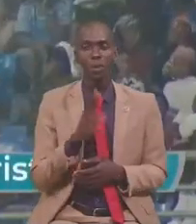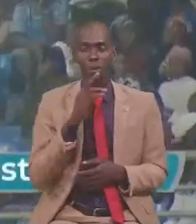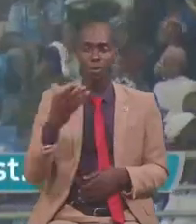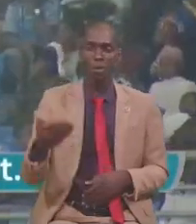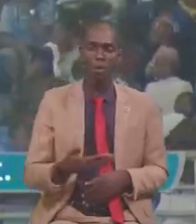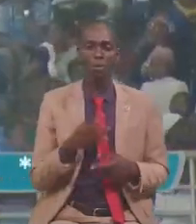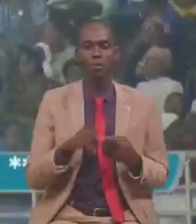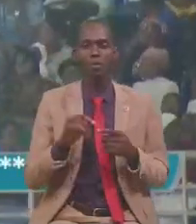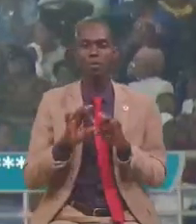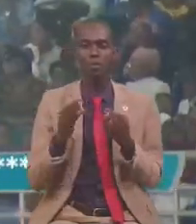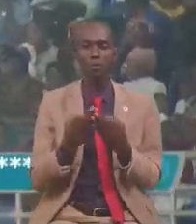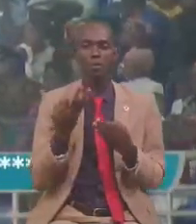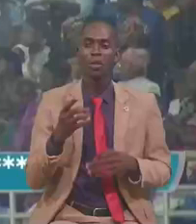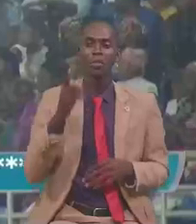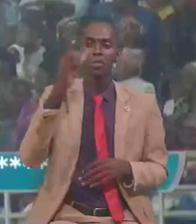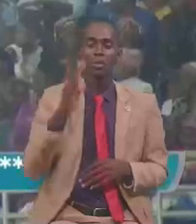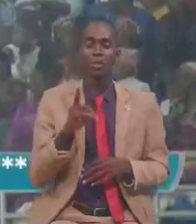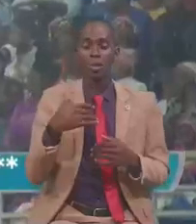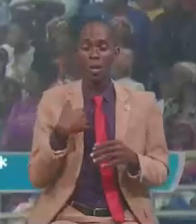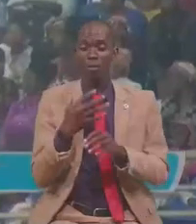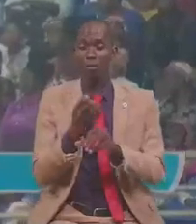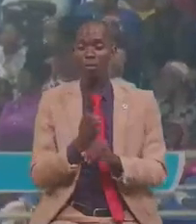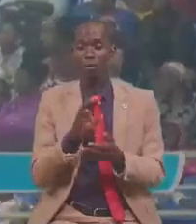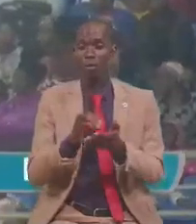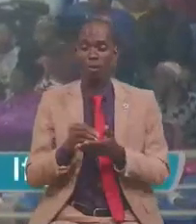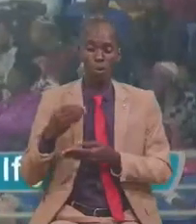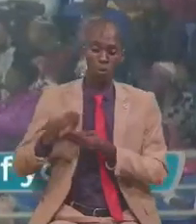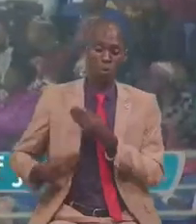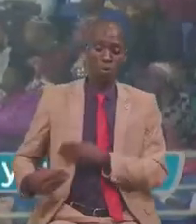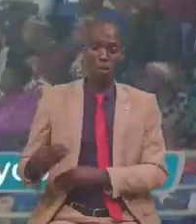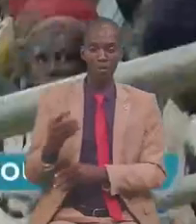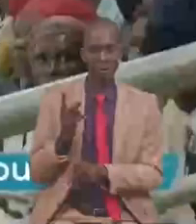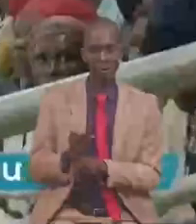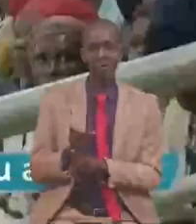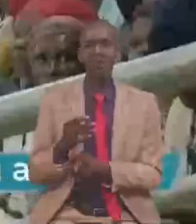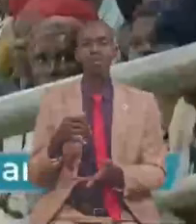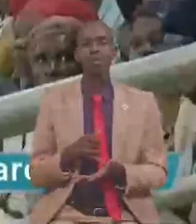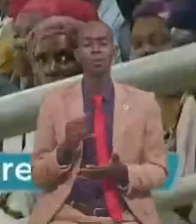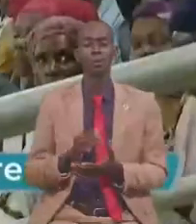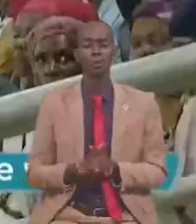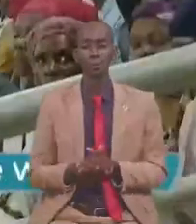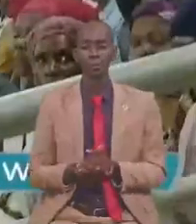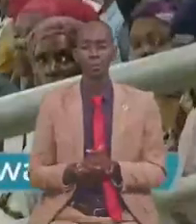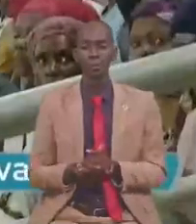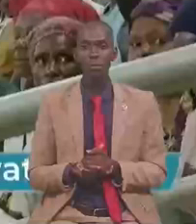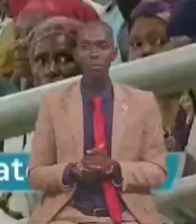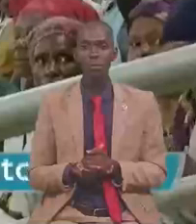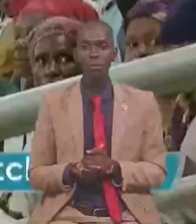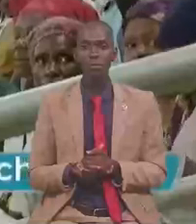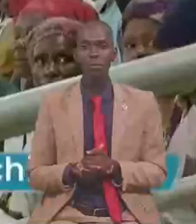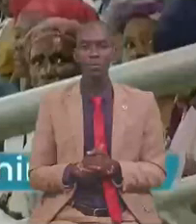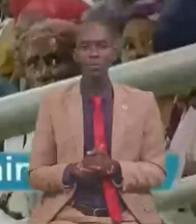dans la famille de Dieu. Vous avez reçu votre droit d'aînesse. Gardez-le.